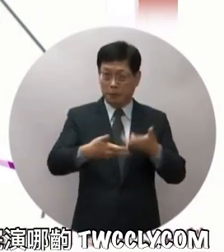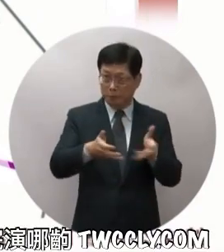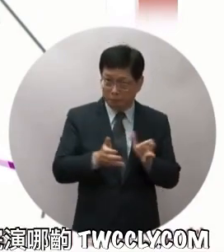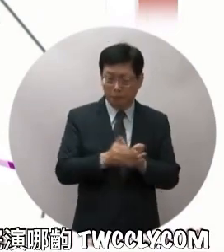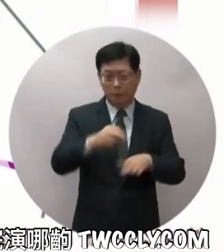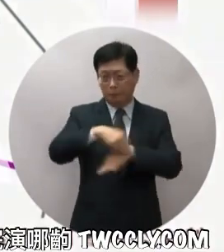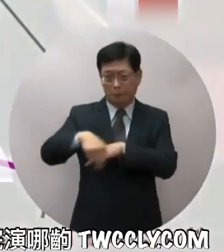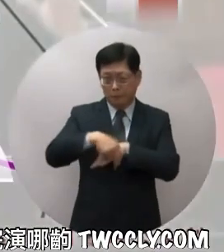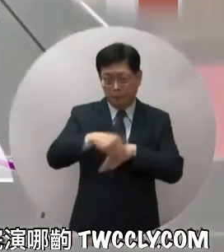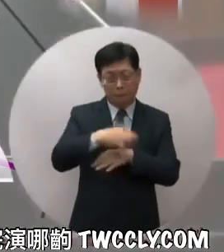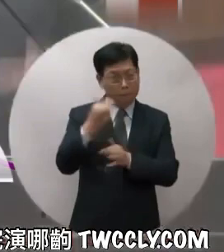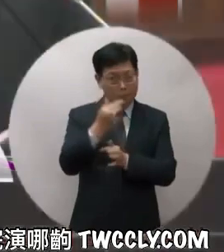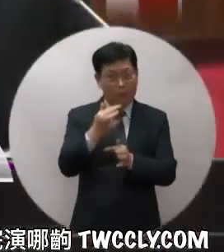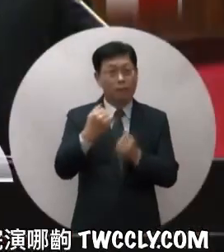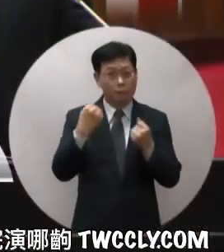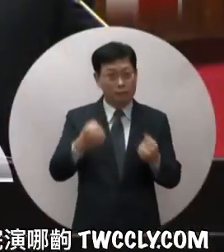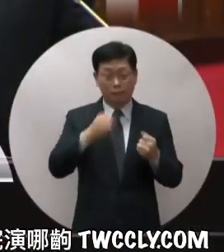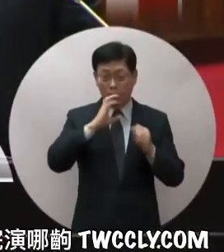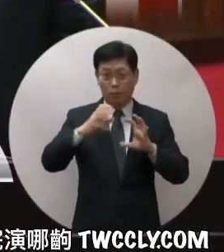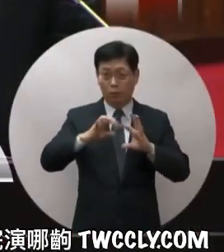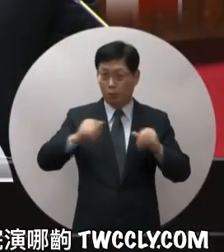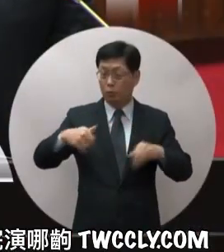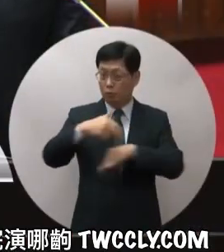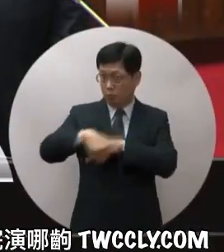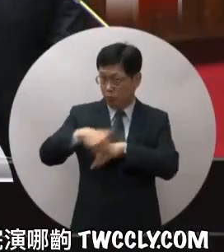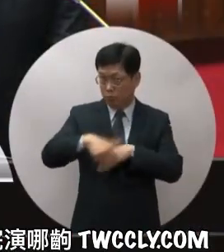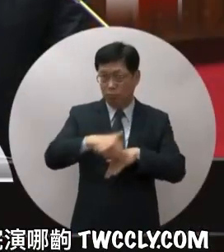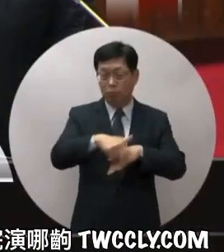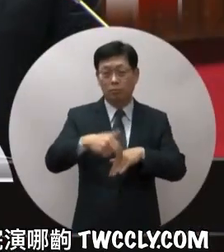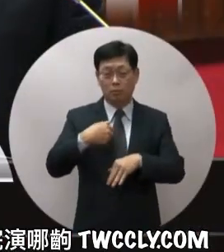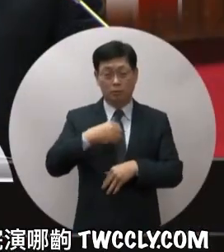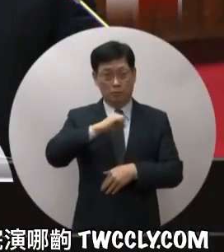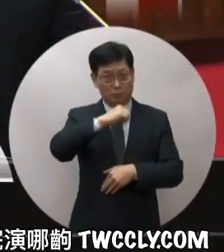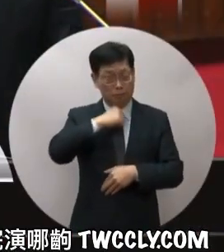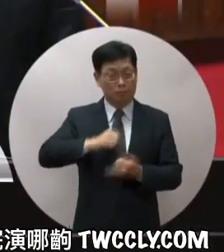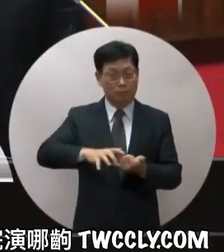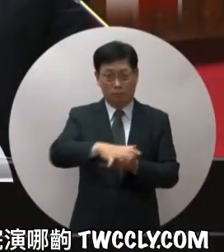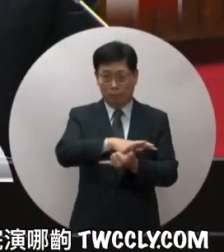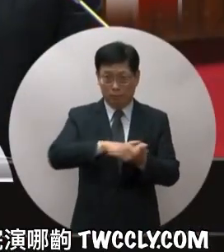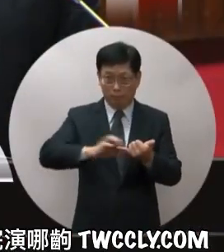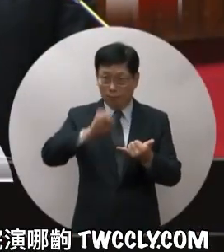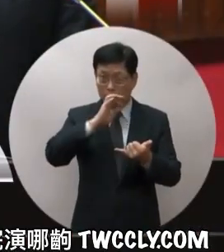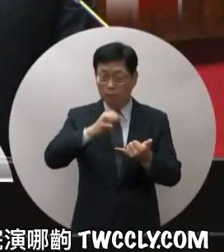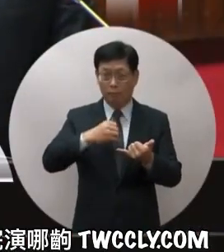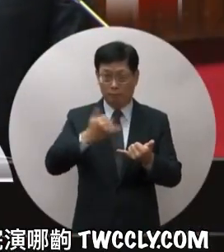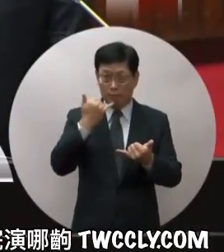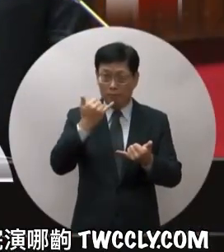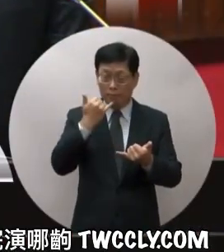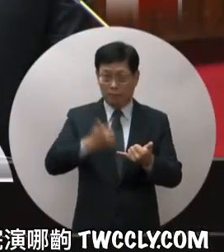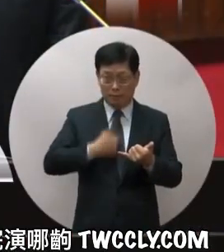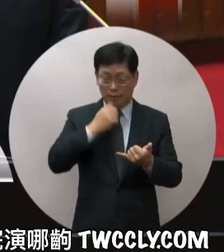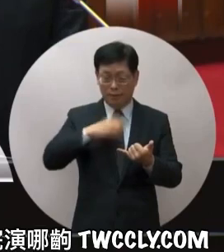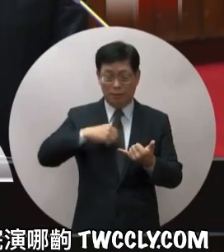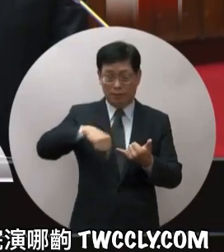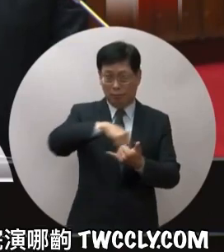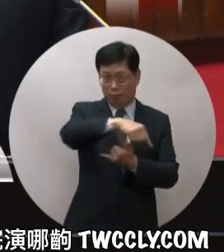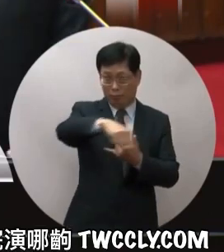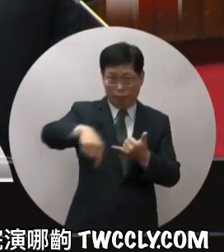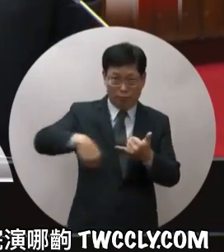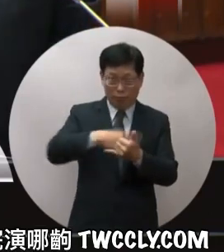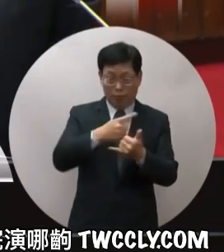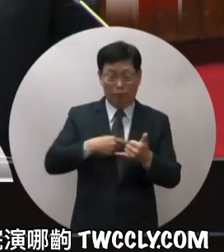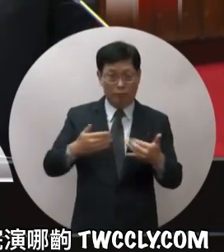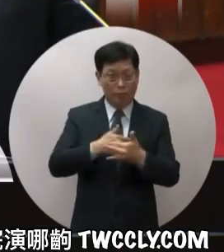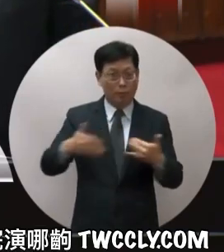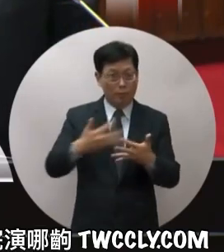的妥善完成在整個的國土規劃裡面把整個台灣的整個環島的一個交通路網能夠完整的脈絡